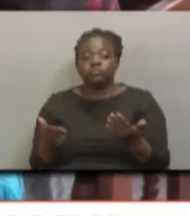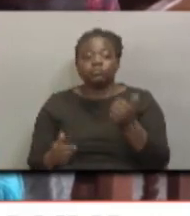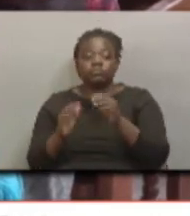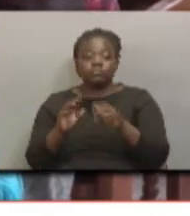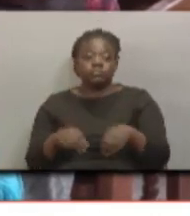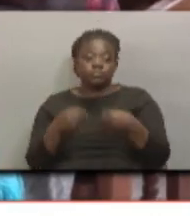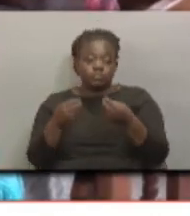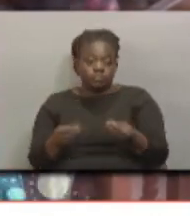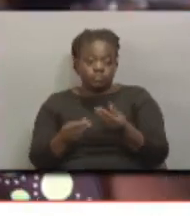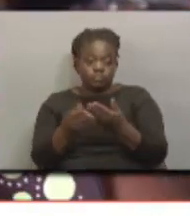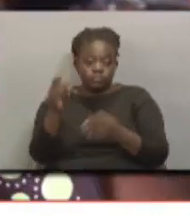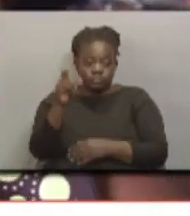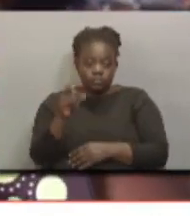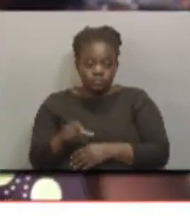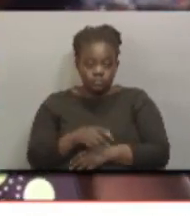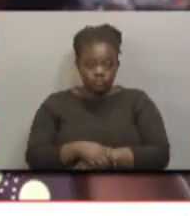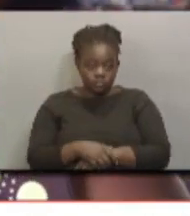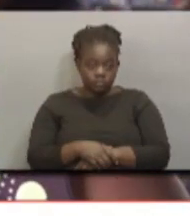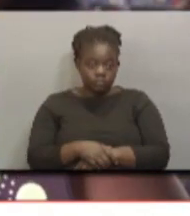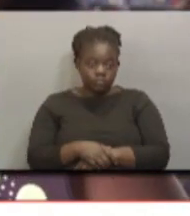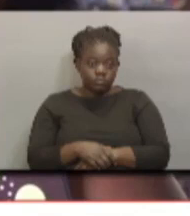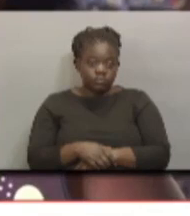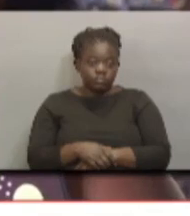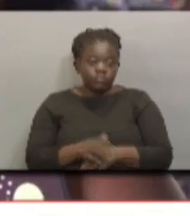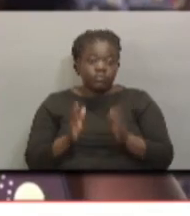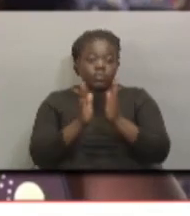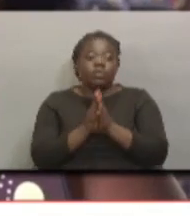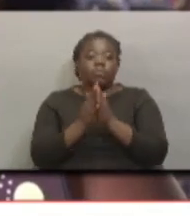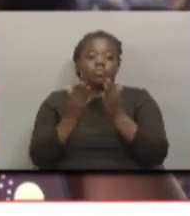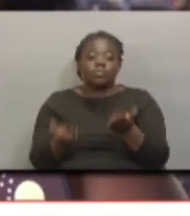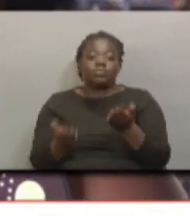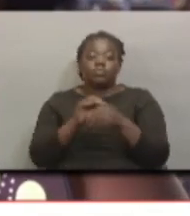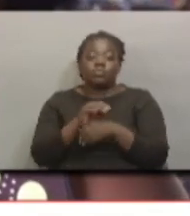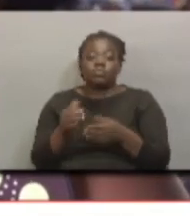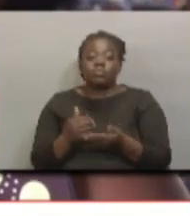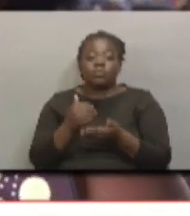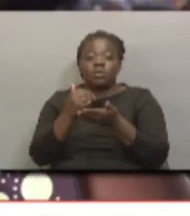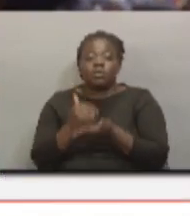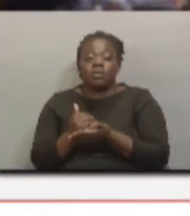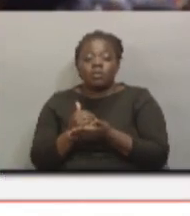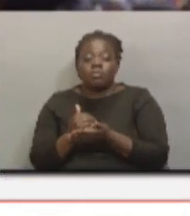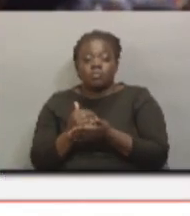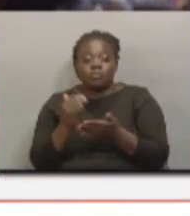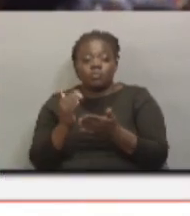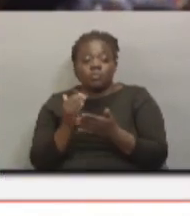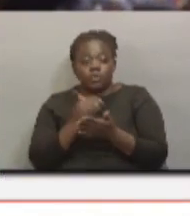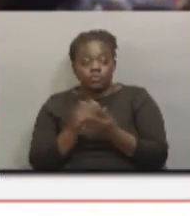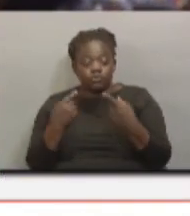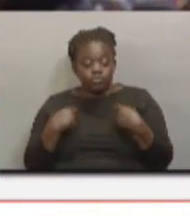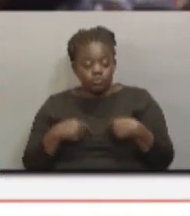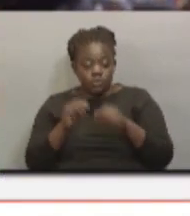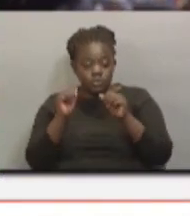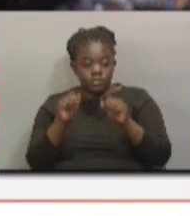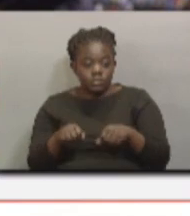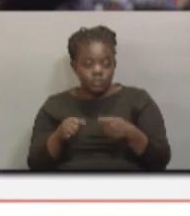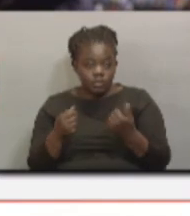ebeeweredda kasitoma yenna. Ebitabo bino tubikola ne bituyamba okuba nti tusobola mu